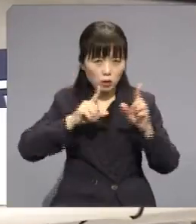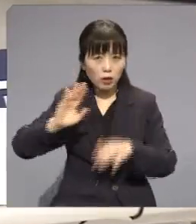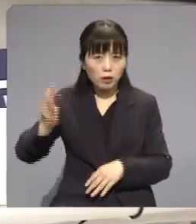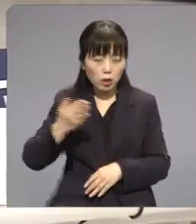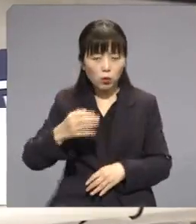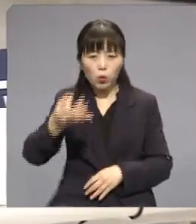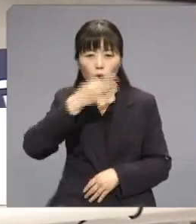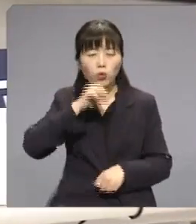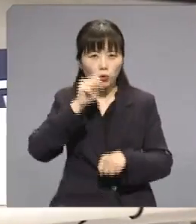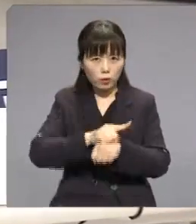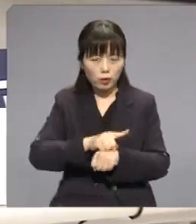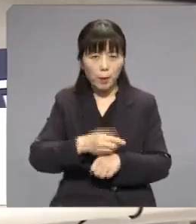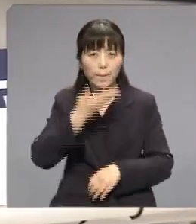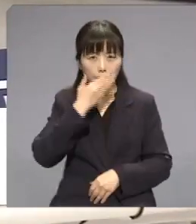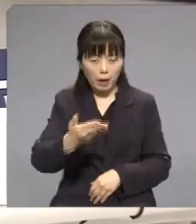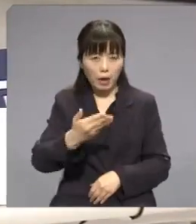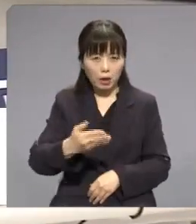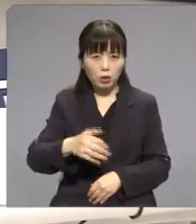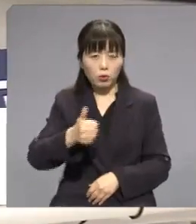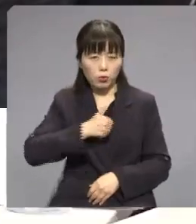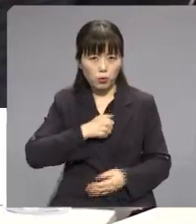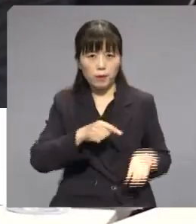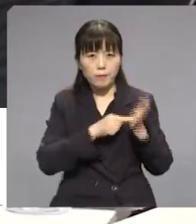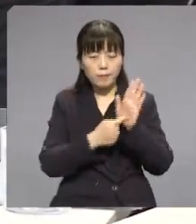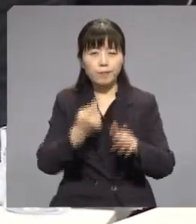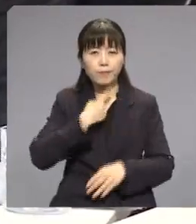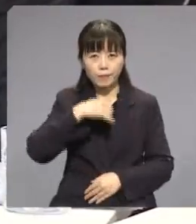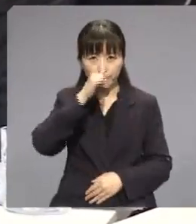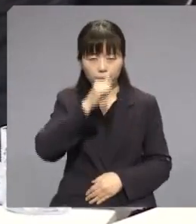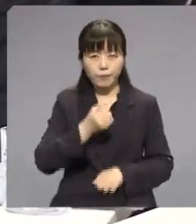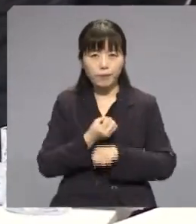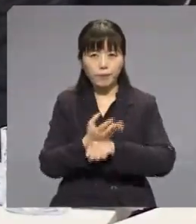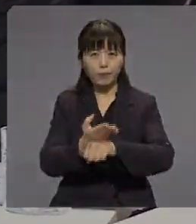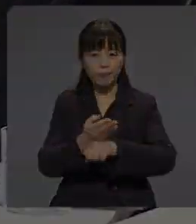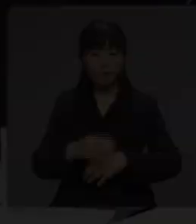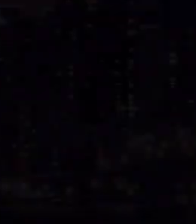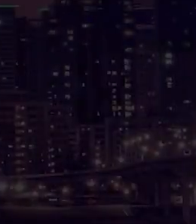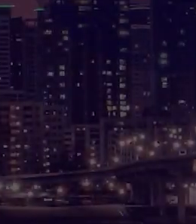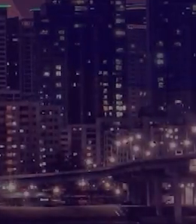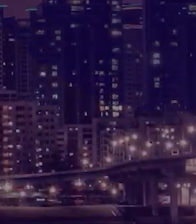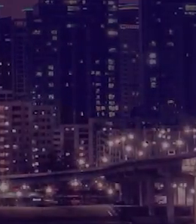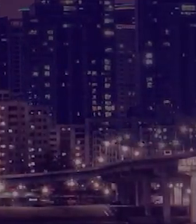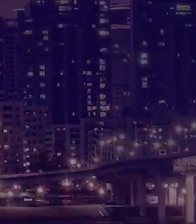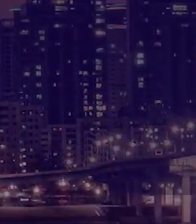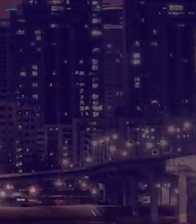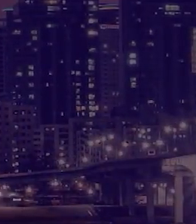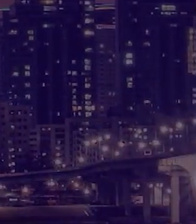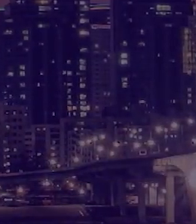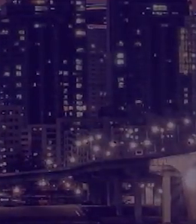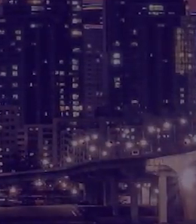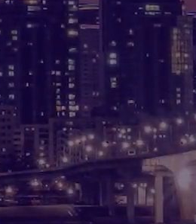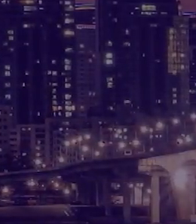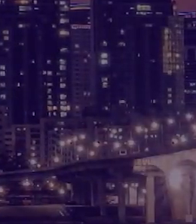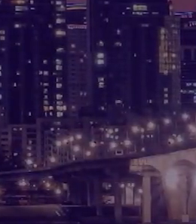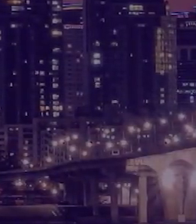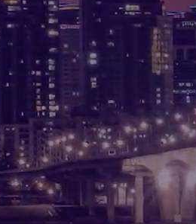행정의 효율성을기할 수 있다고 소신을 밝힌 바 있다고 전했습니다